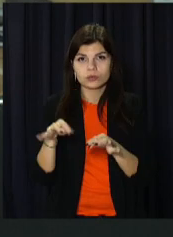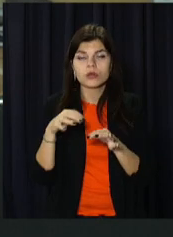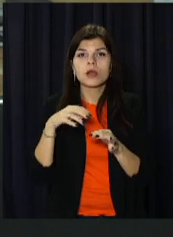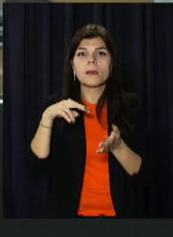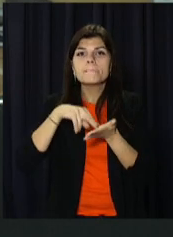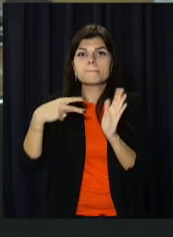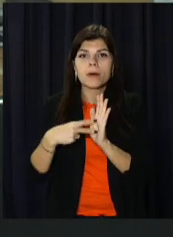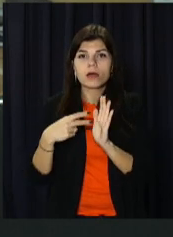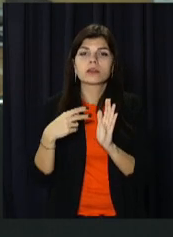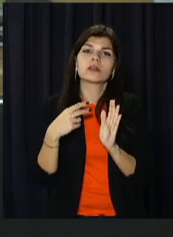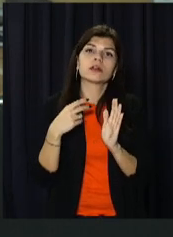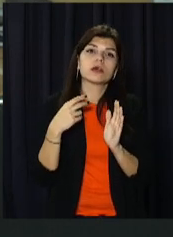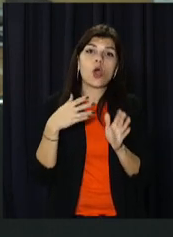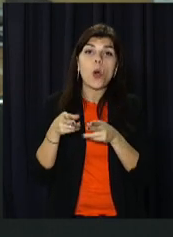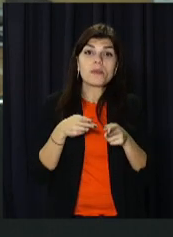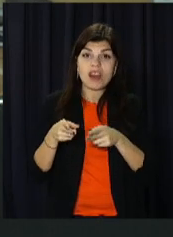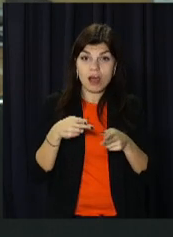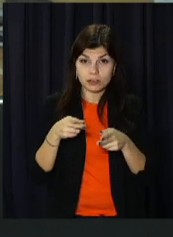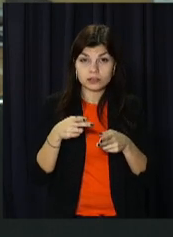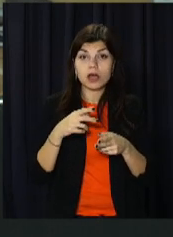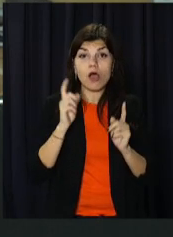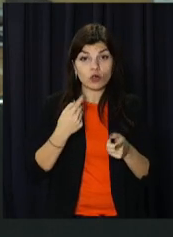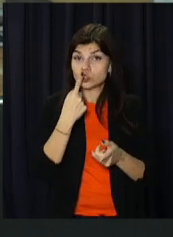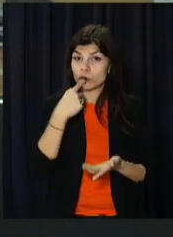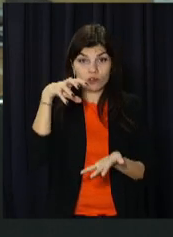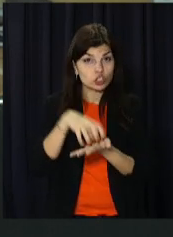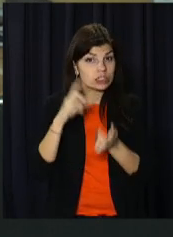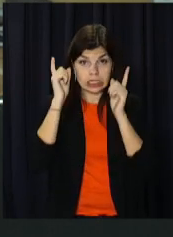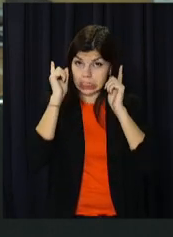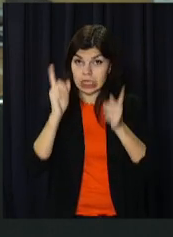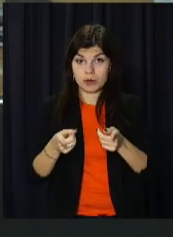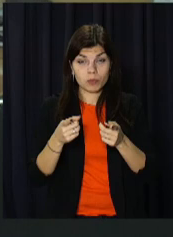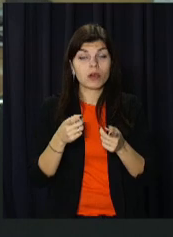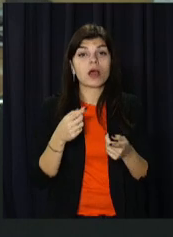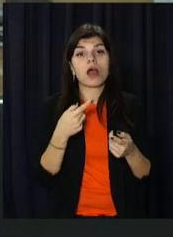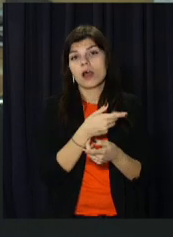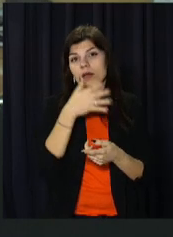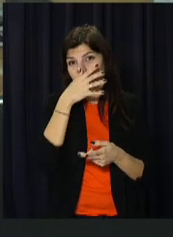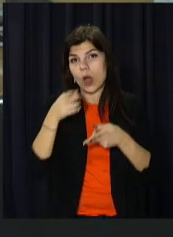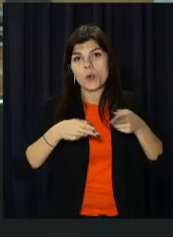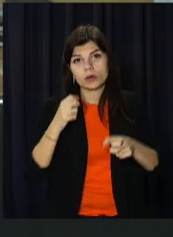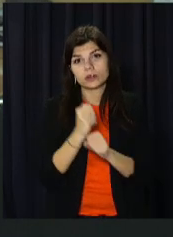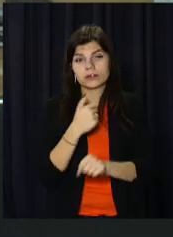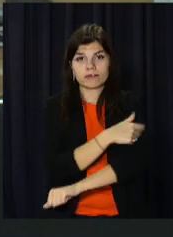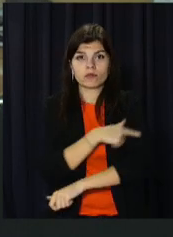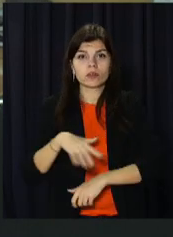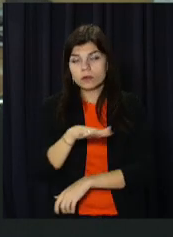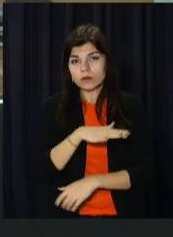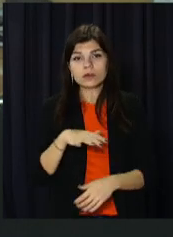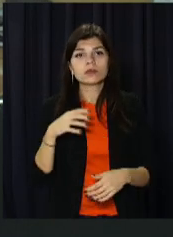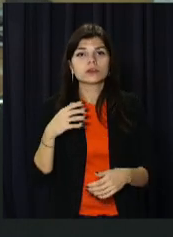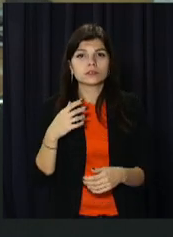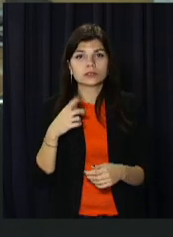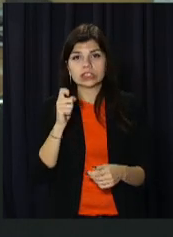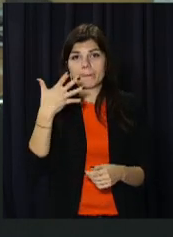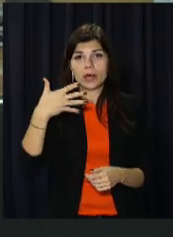які заборонені в червоній карантинній зоні. За даними слідства, організував протиправну діяльність керівник одного з відділень медзакладу.